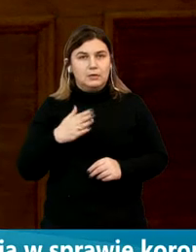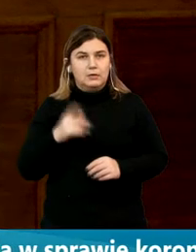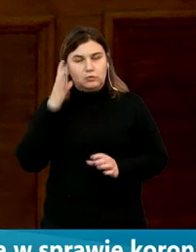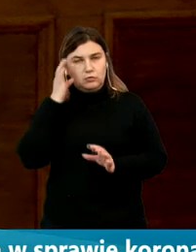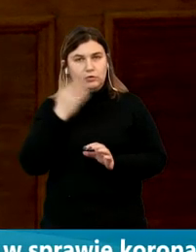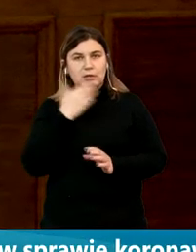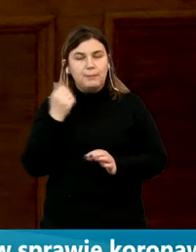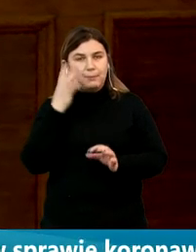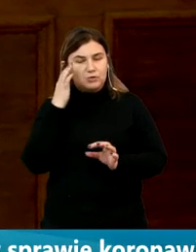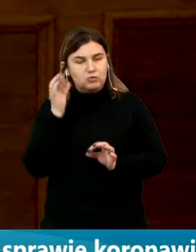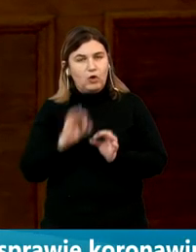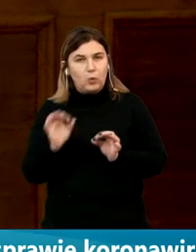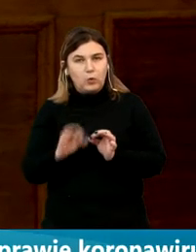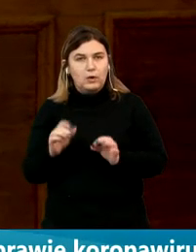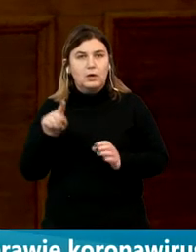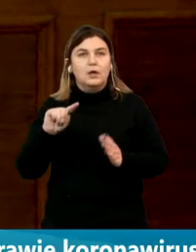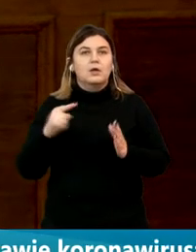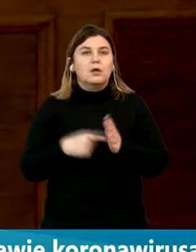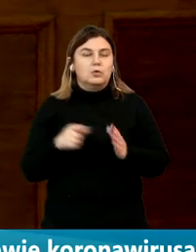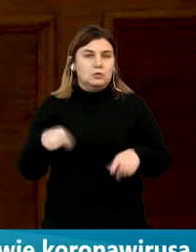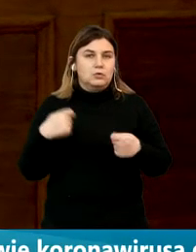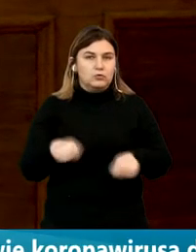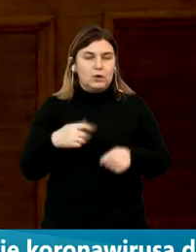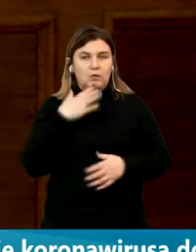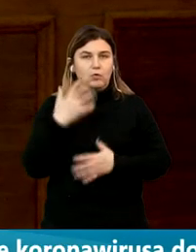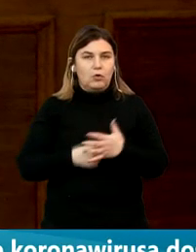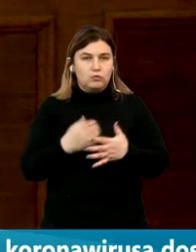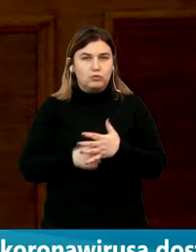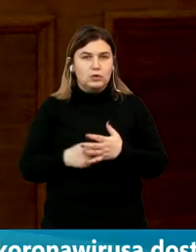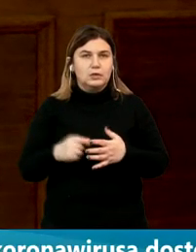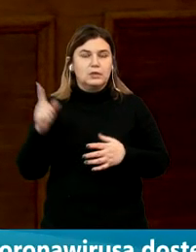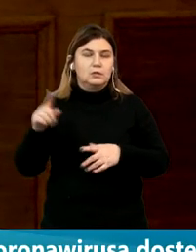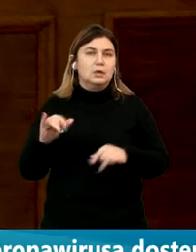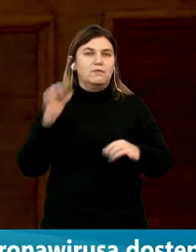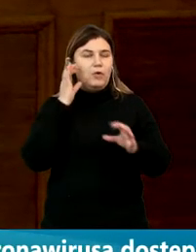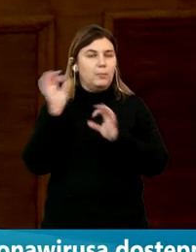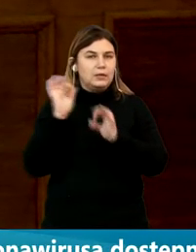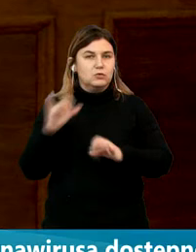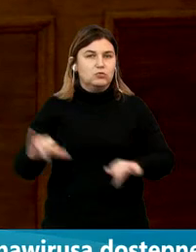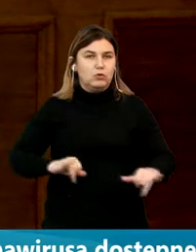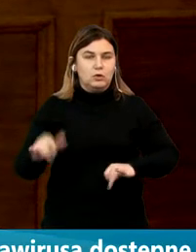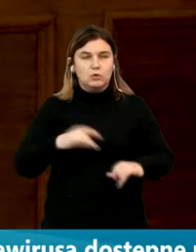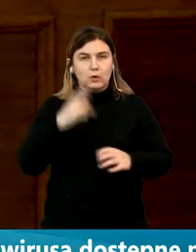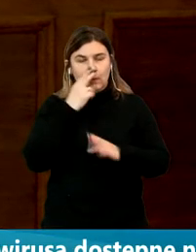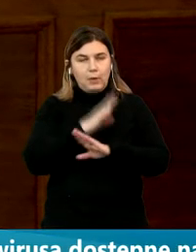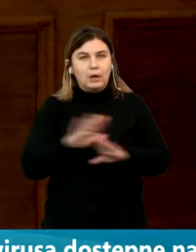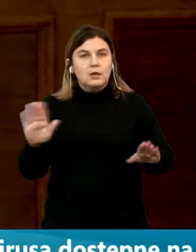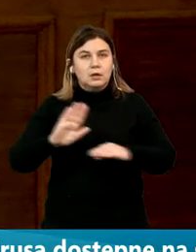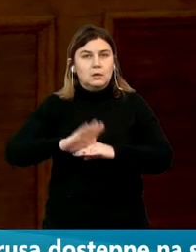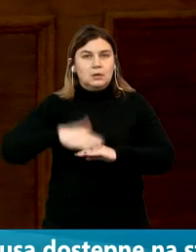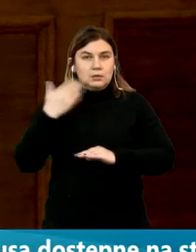szczegółowych danych dotyczących Szczecina z sanepidu. Korzystamy z danych rządowych, które są publikowane na